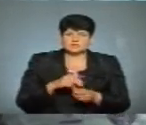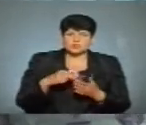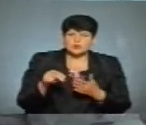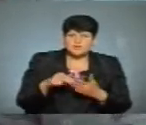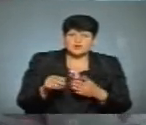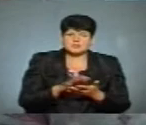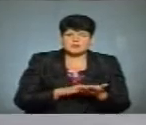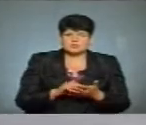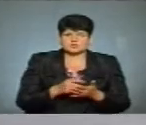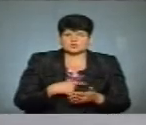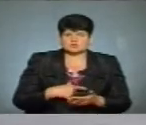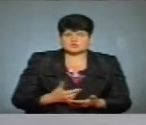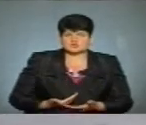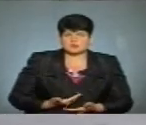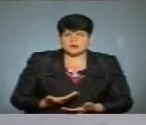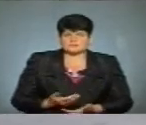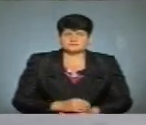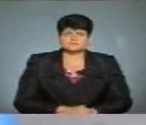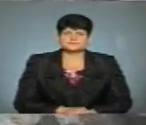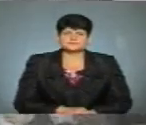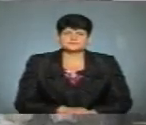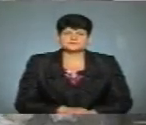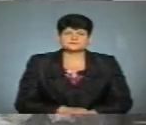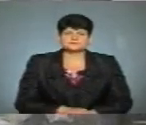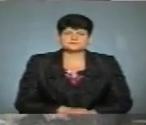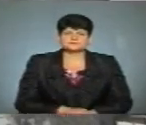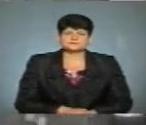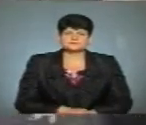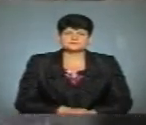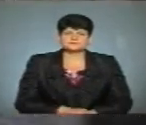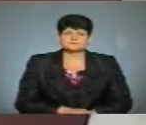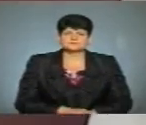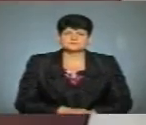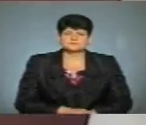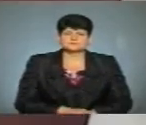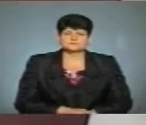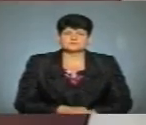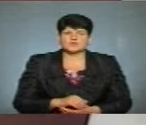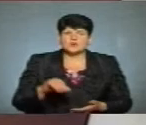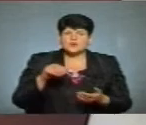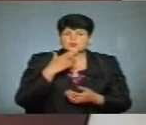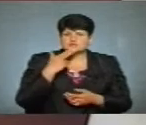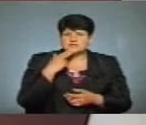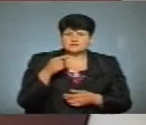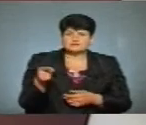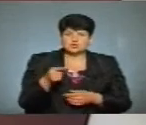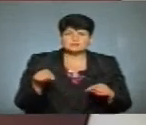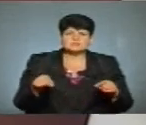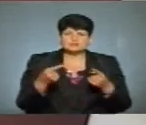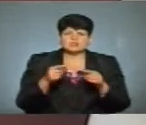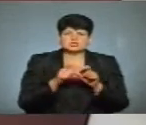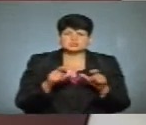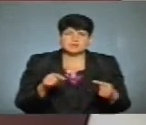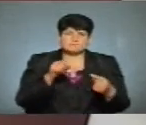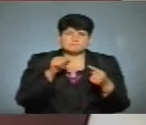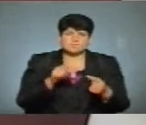і портити собі життя. Діана Ярошенко, Андрій Бодак. Новини на Суспільному. Тернопіль. У червні в Тернополі створили штаб